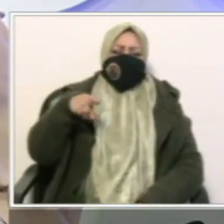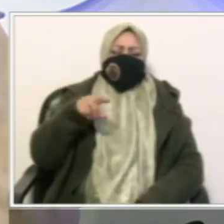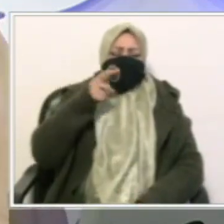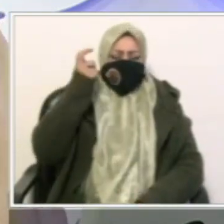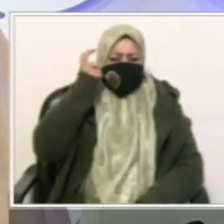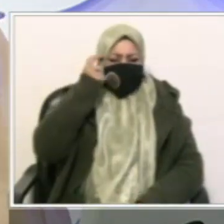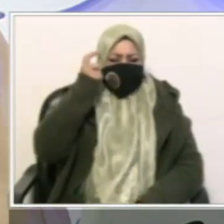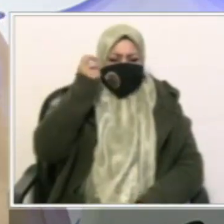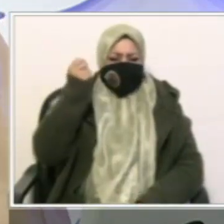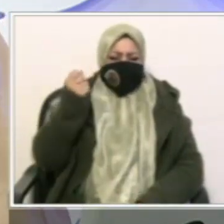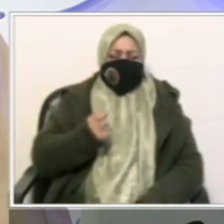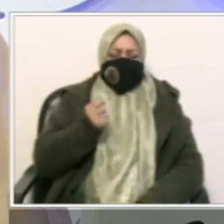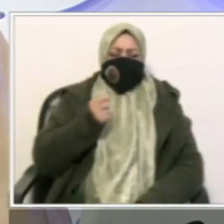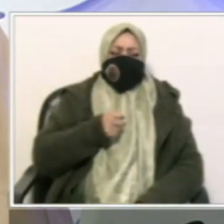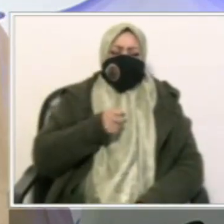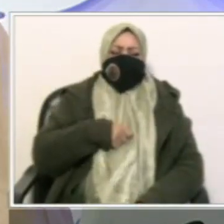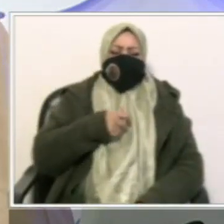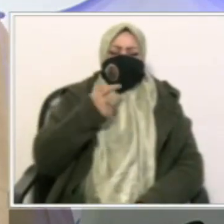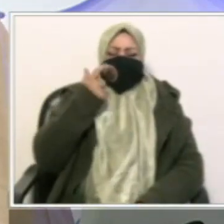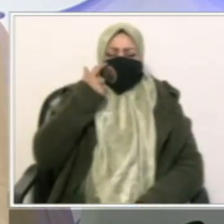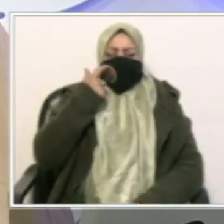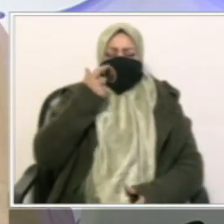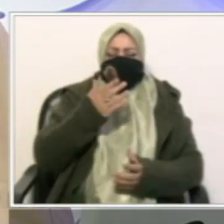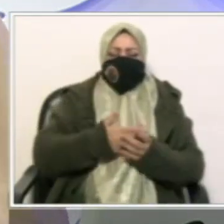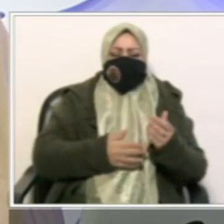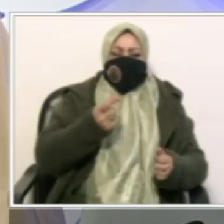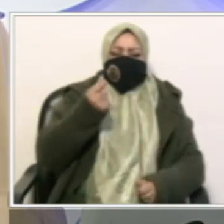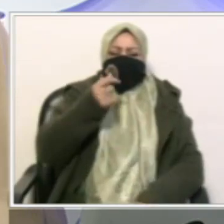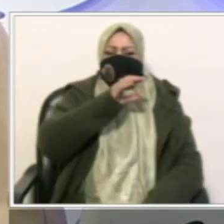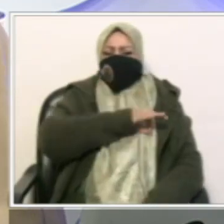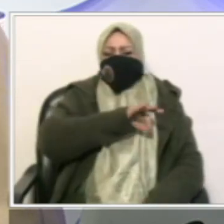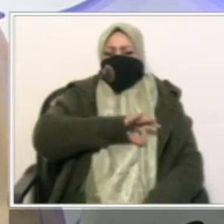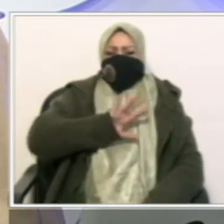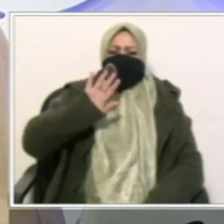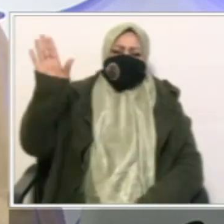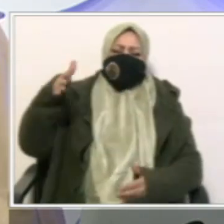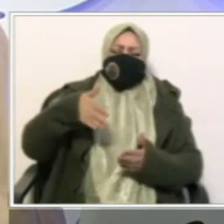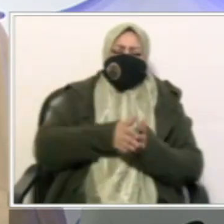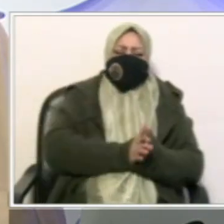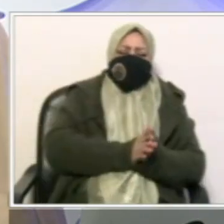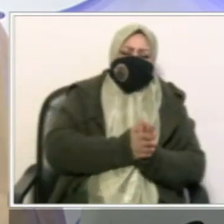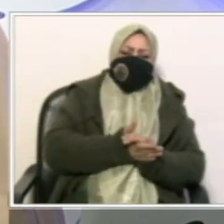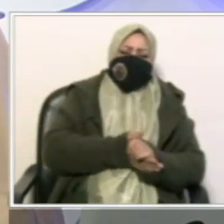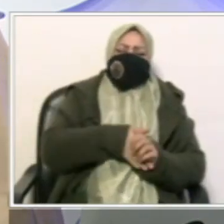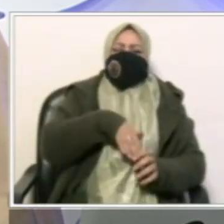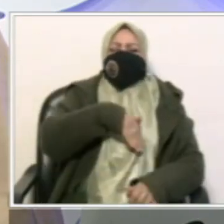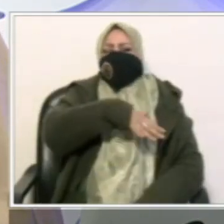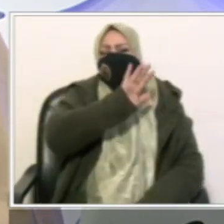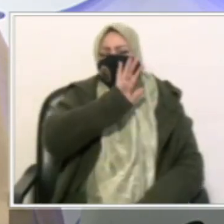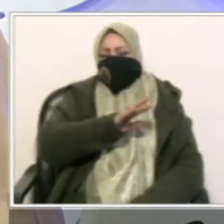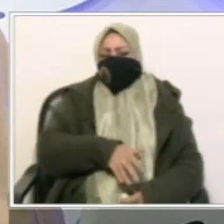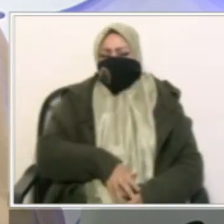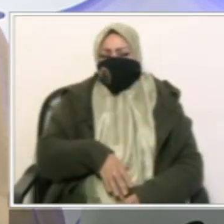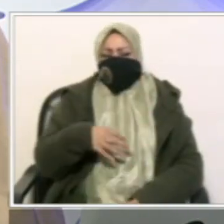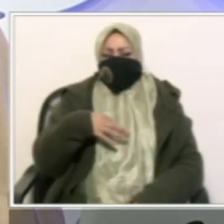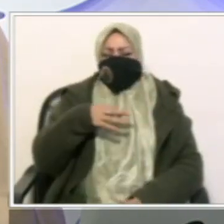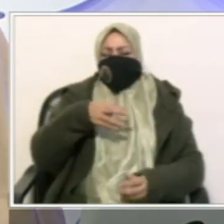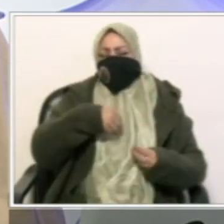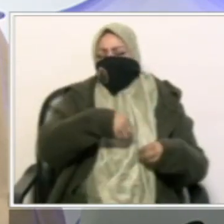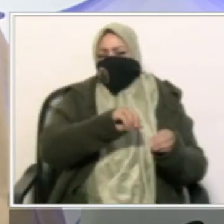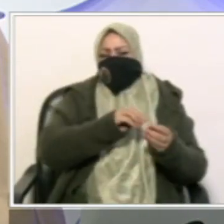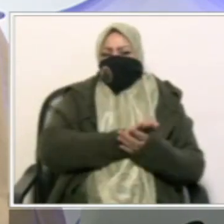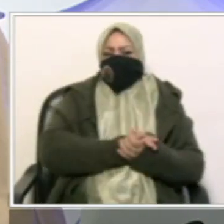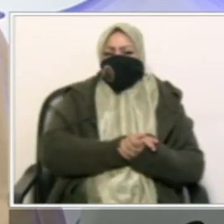في النهاية، بكل يبوا الفلوس بس، يعني لكي لا تضيع عليهم هذه الأموال جعلوا خاصية لحماية الأطفال من هذه المشاهد